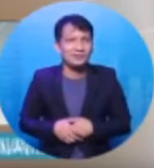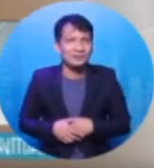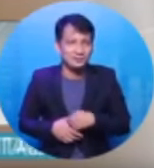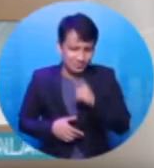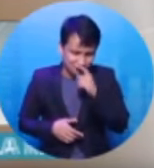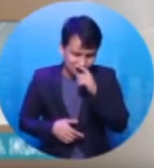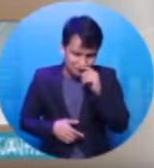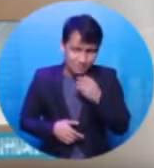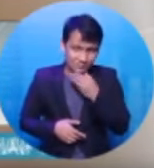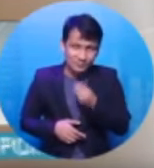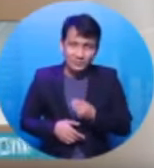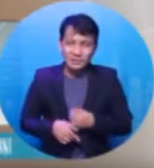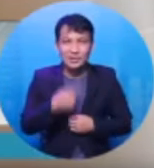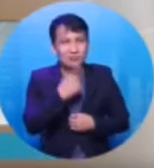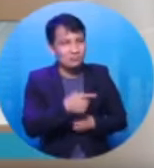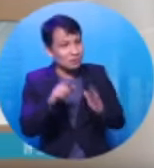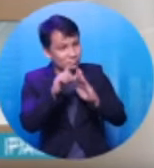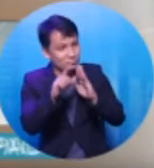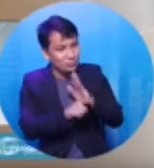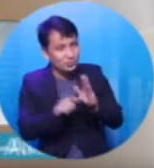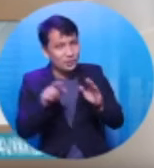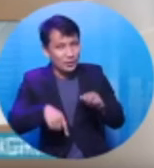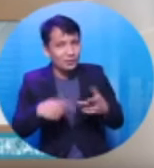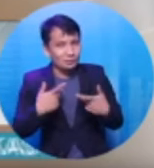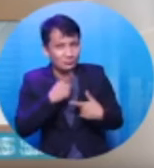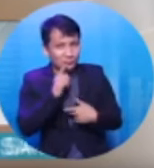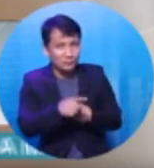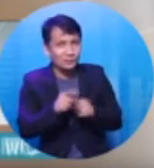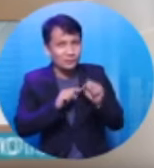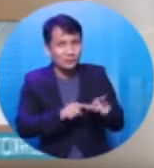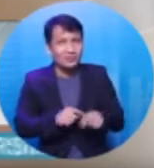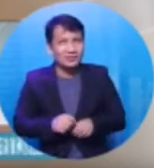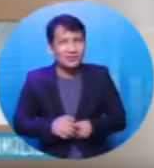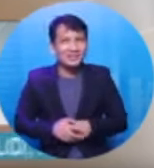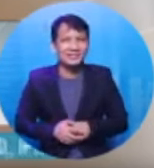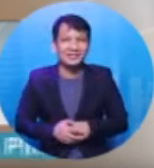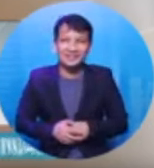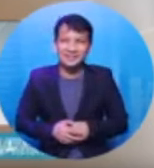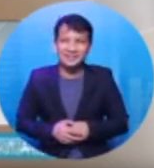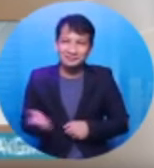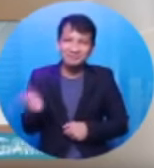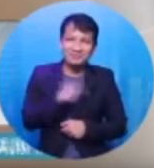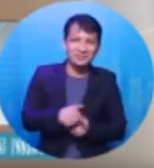Wow, excuse me, legal to para sabihin ko sa'yo. Ang kapal naman naman. Pirma-pirma lang yan sila eh. Walang...